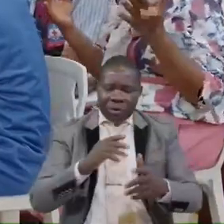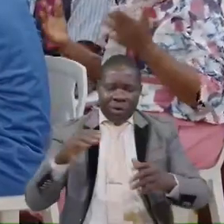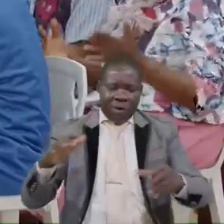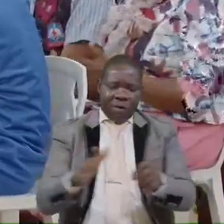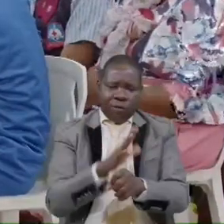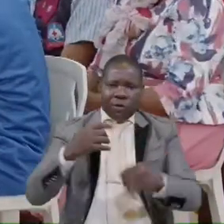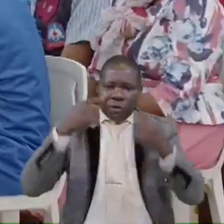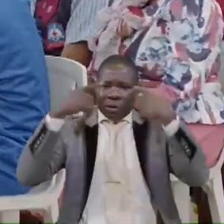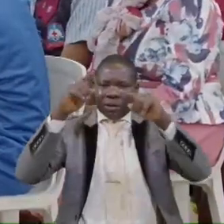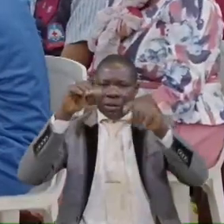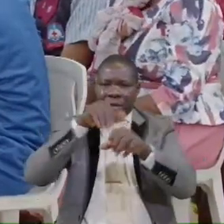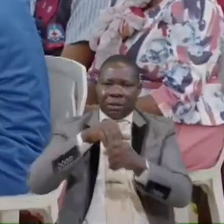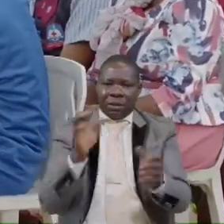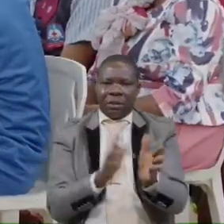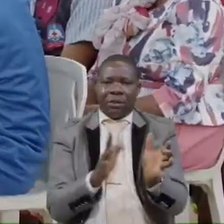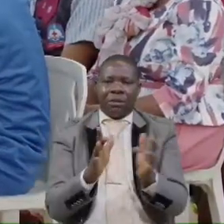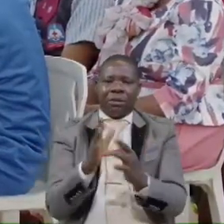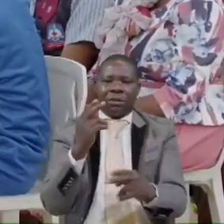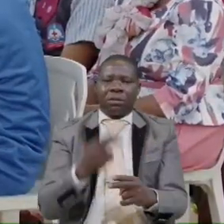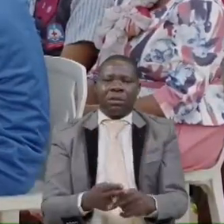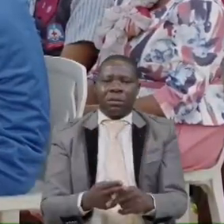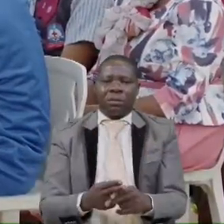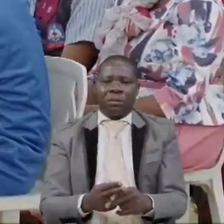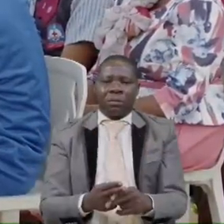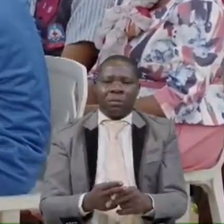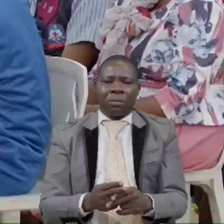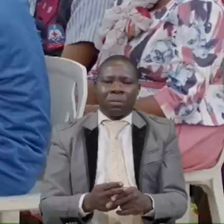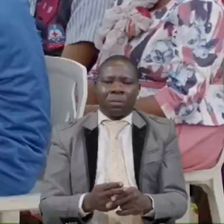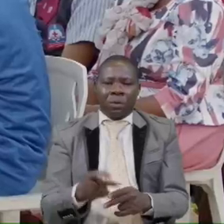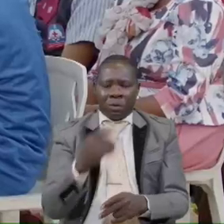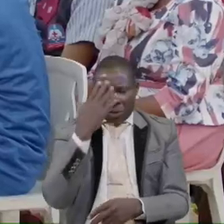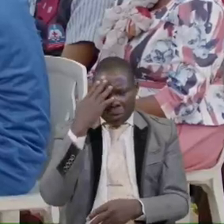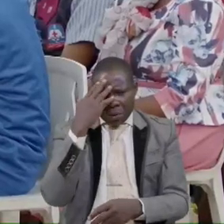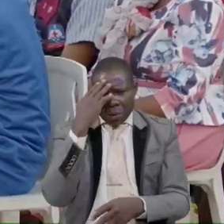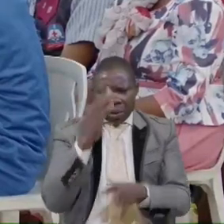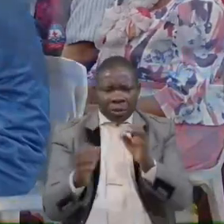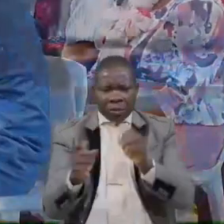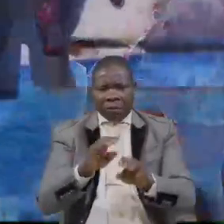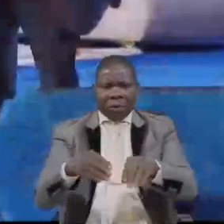Jésus. Vous savez, si me donnez